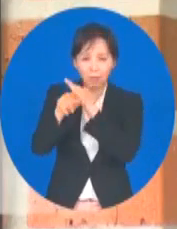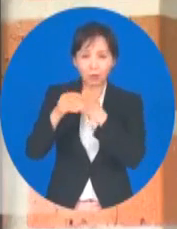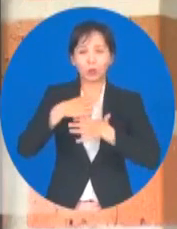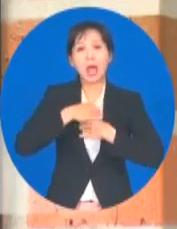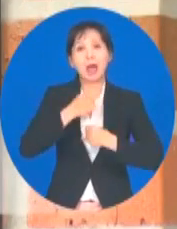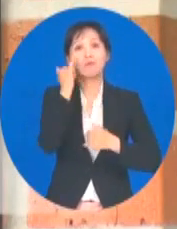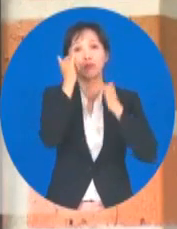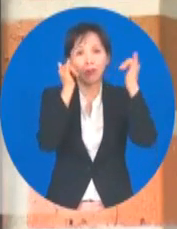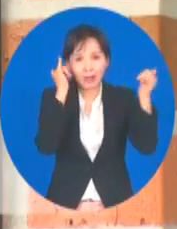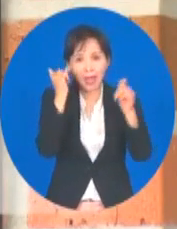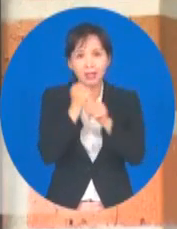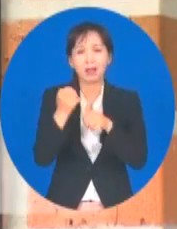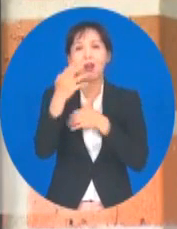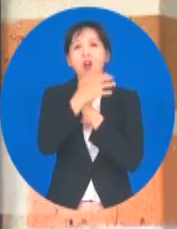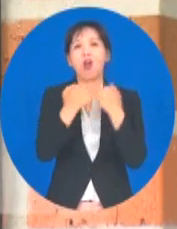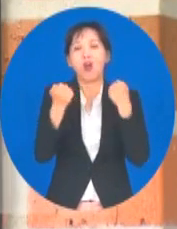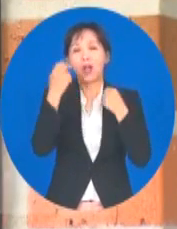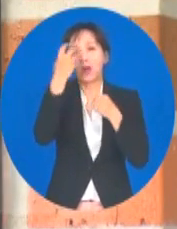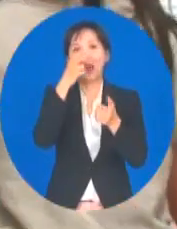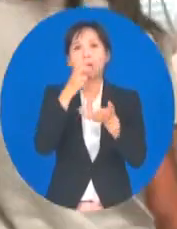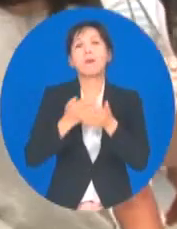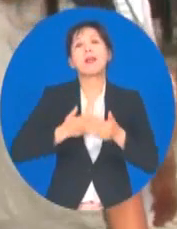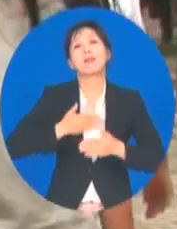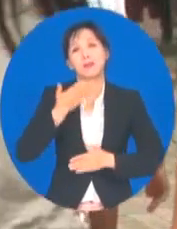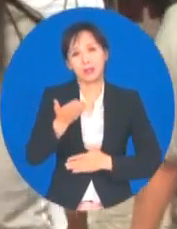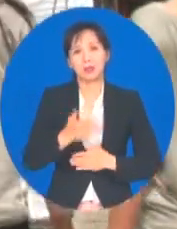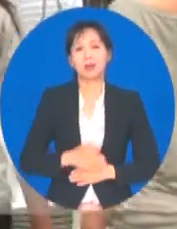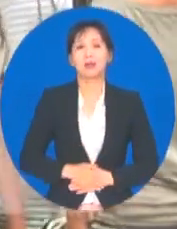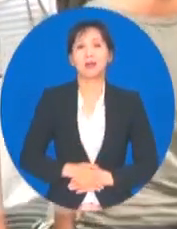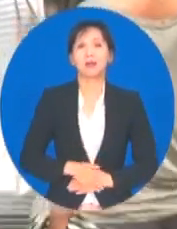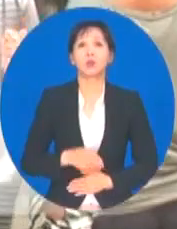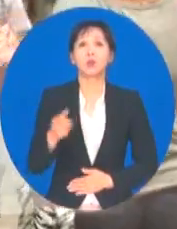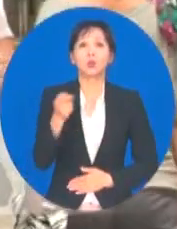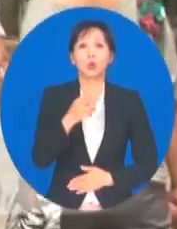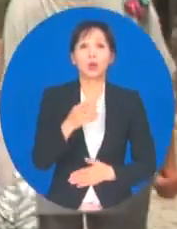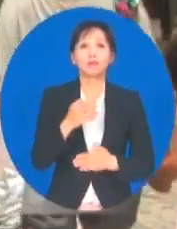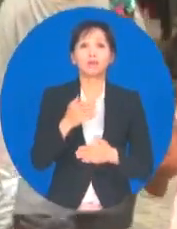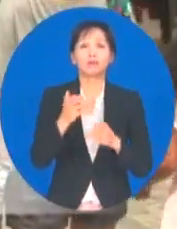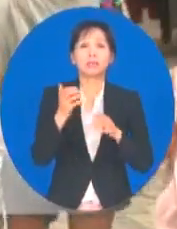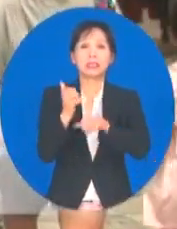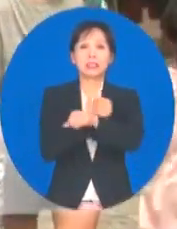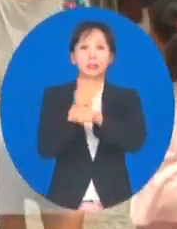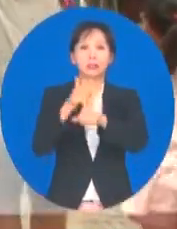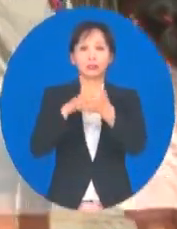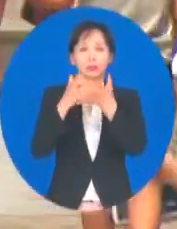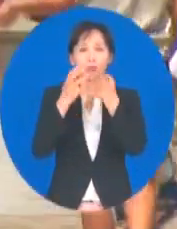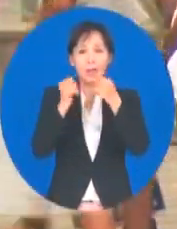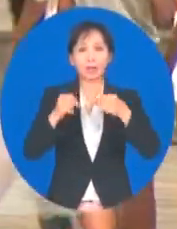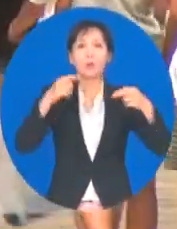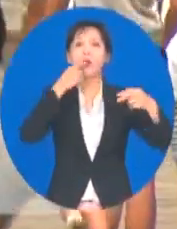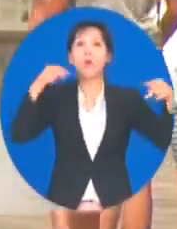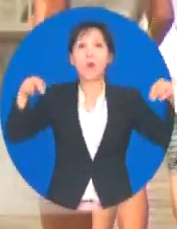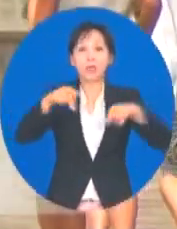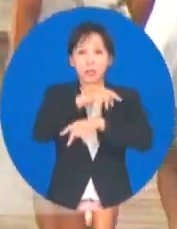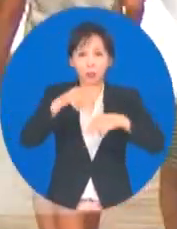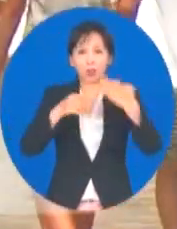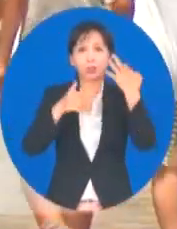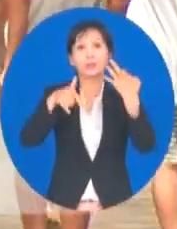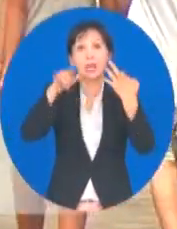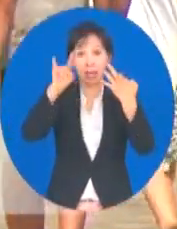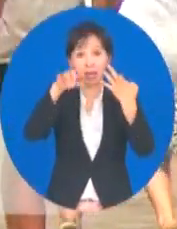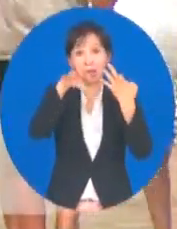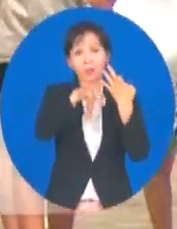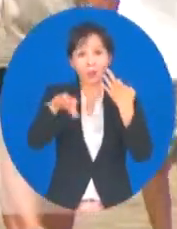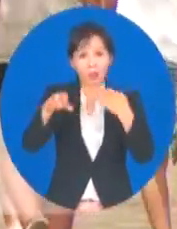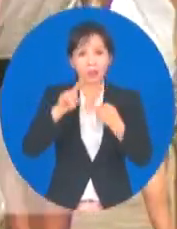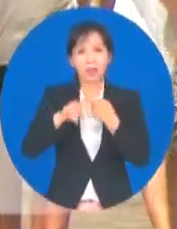또는 안부전화로 건강관리법을 안내합니다. 또한 유동인구가 많은 도심지 횡단보도와 교차로